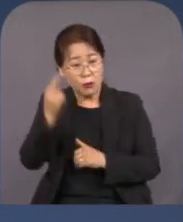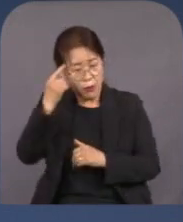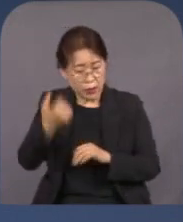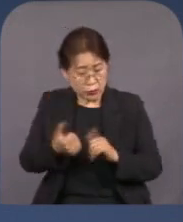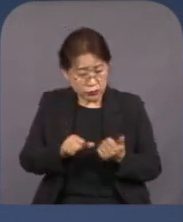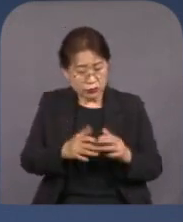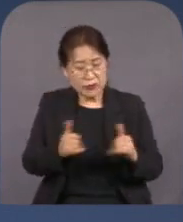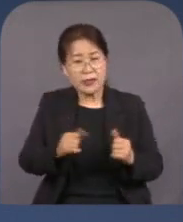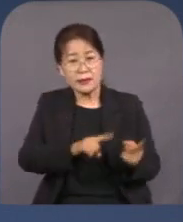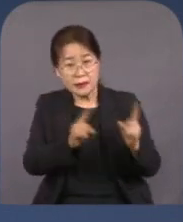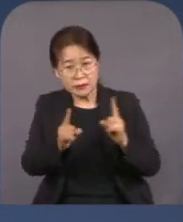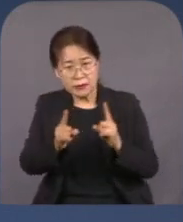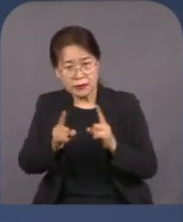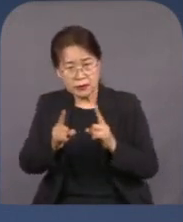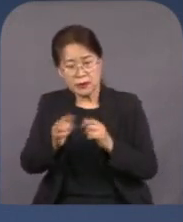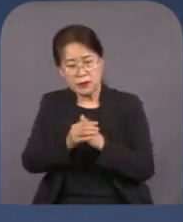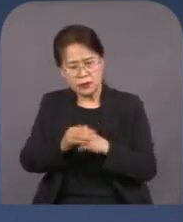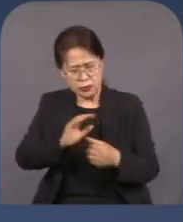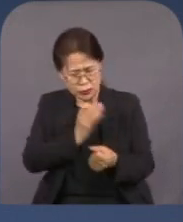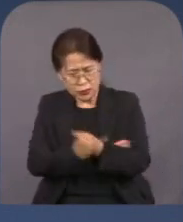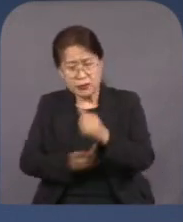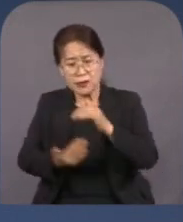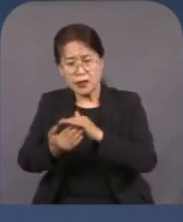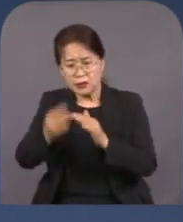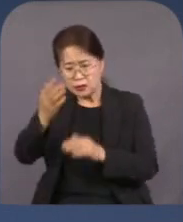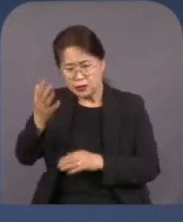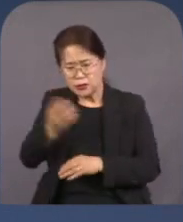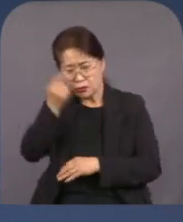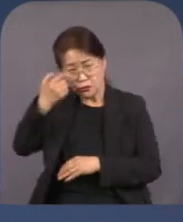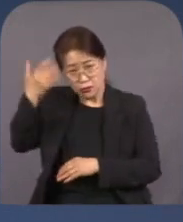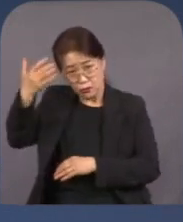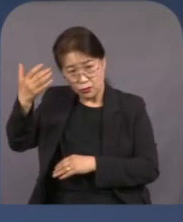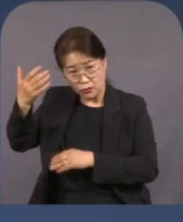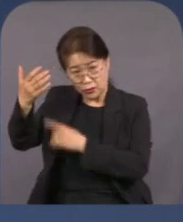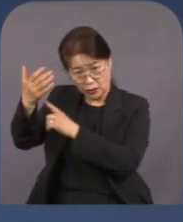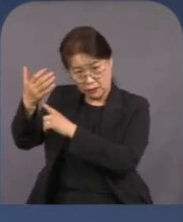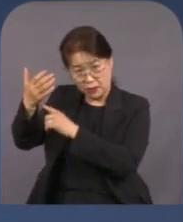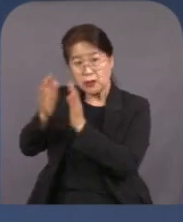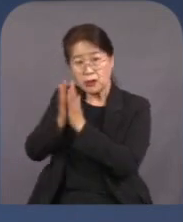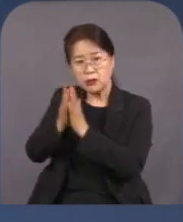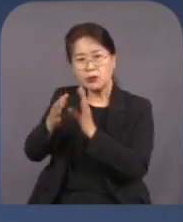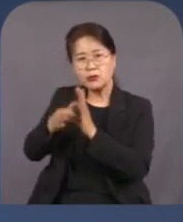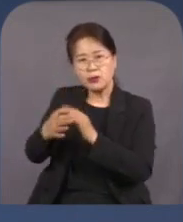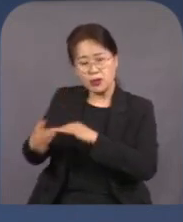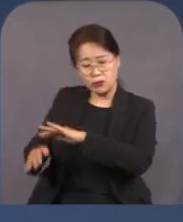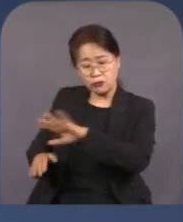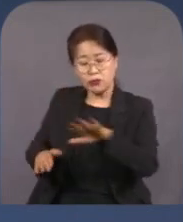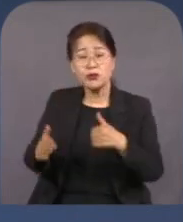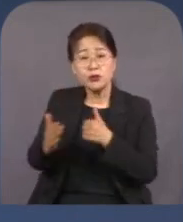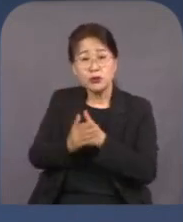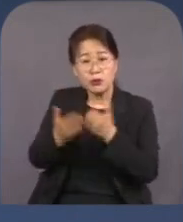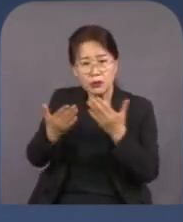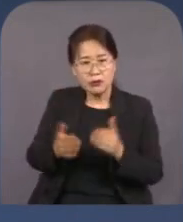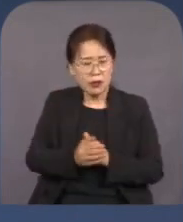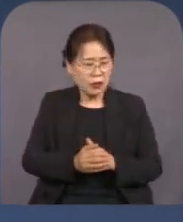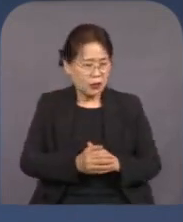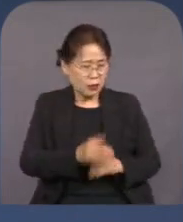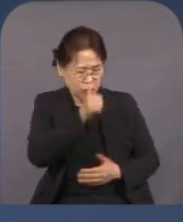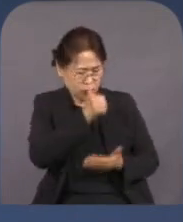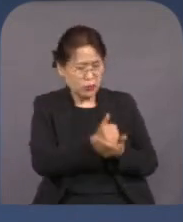살리시는 전능하신 성령님도 기도하심으로 우리를 도우시는데 재성을 가지고 있고